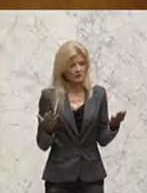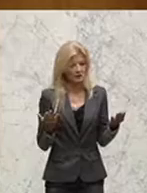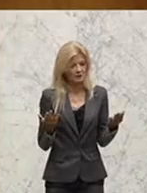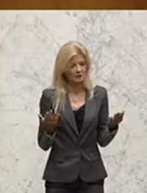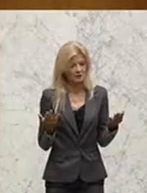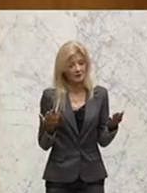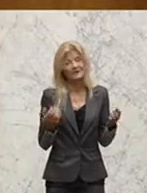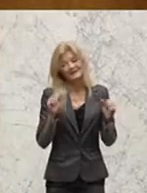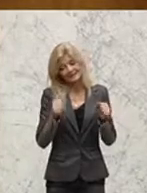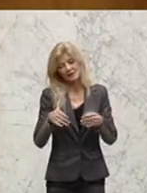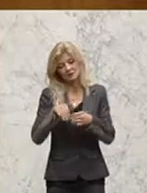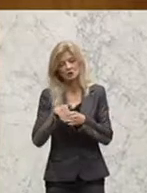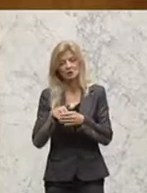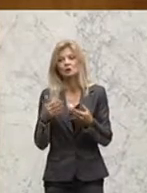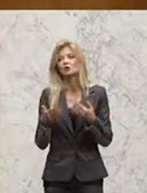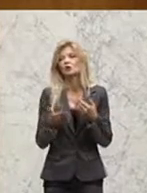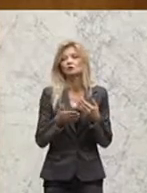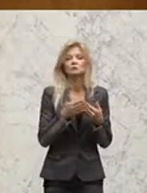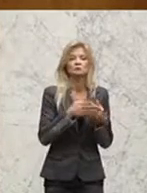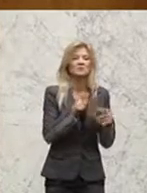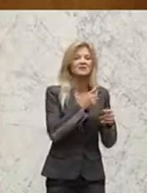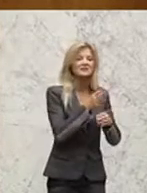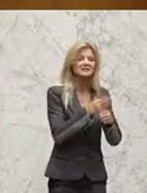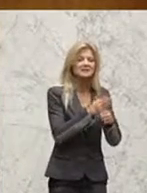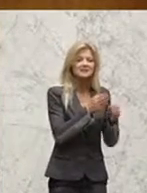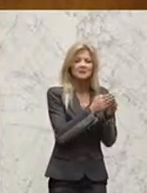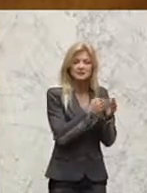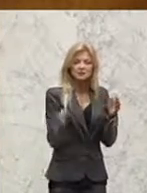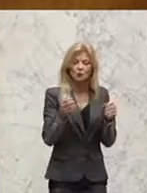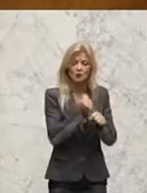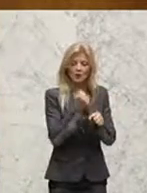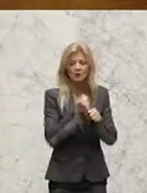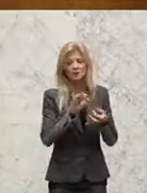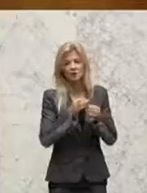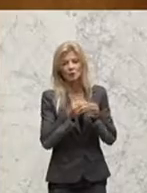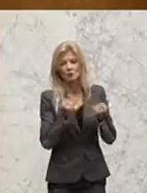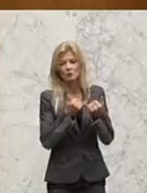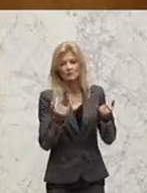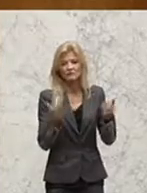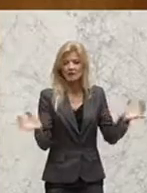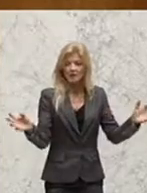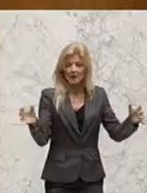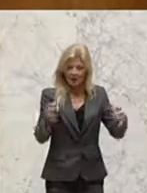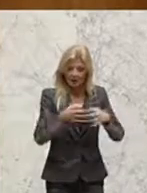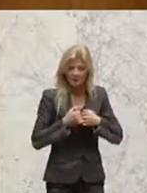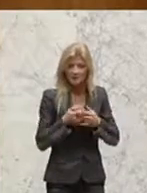beschäftigt werden können, angefangen von der Saisonarbeit, Erntehelfer bis eben